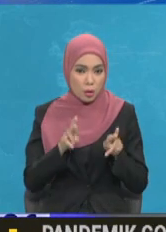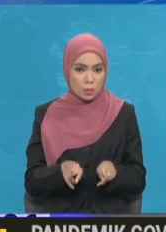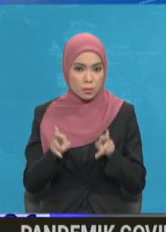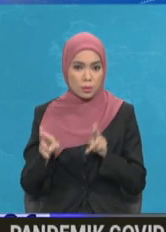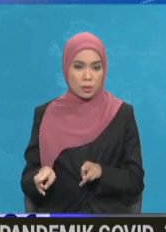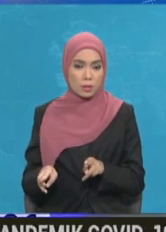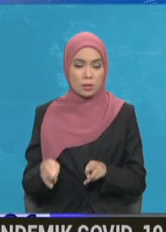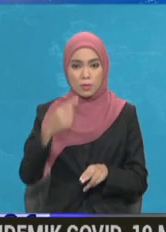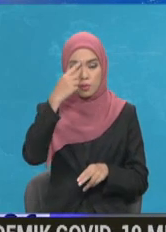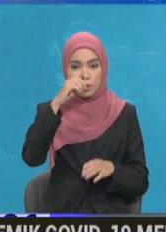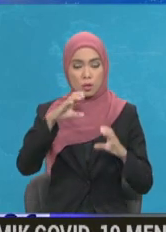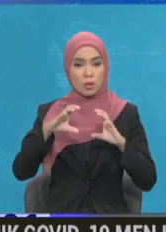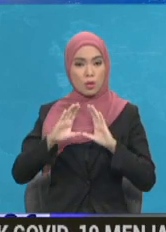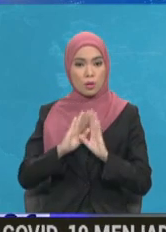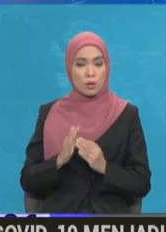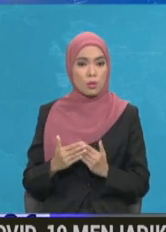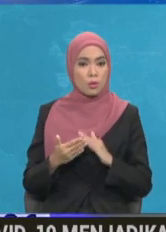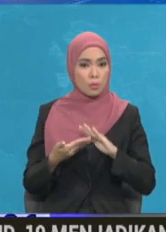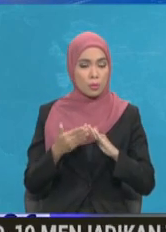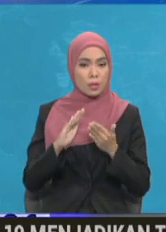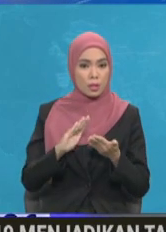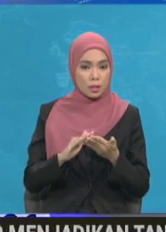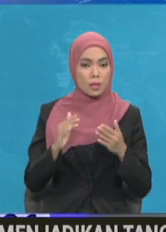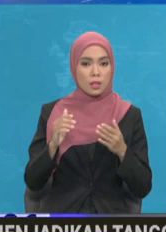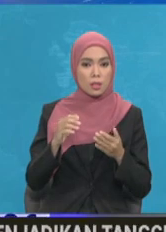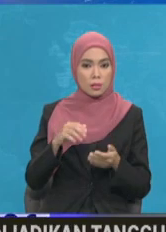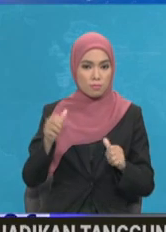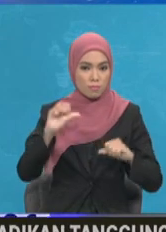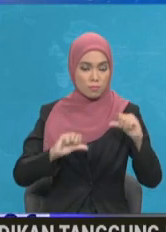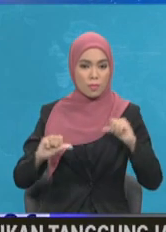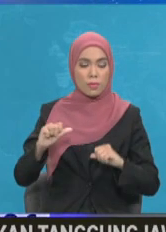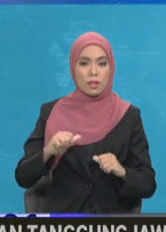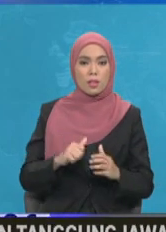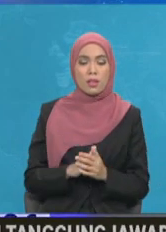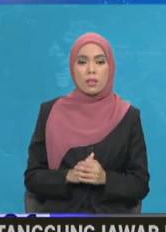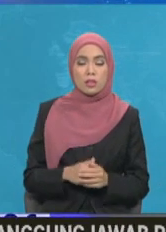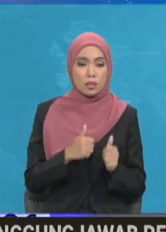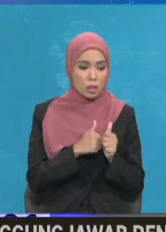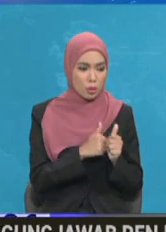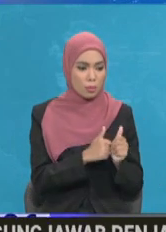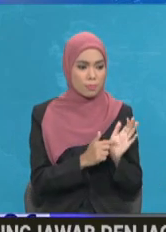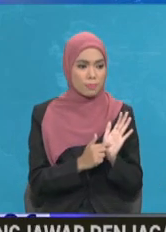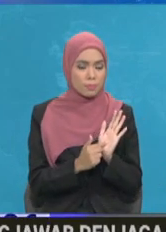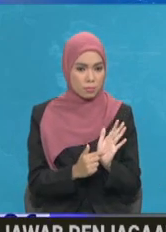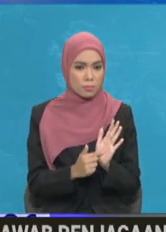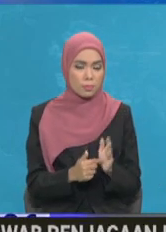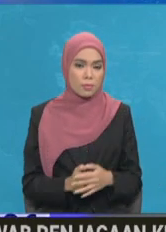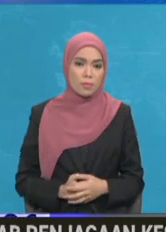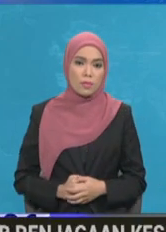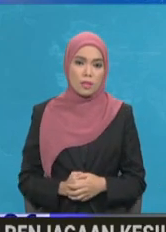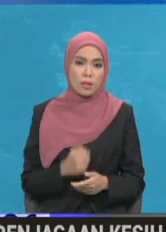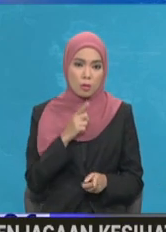komunity scientific dan kesehatan berdasarkan amalan dan dukungan berasaskan bukti ini termasuk